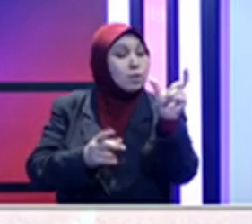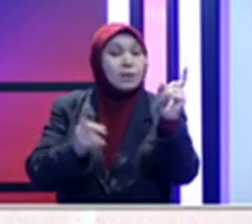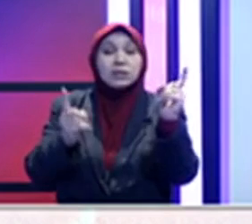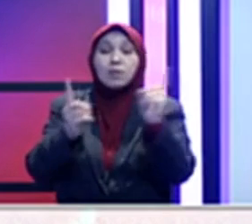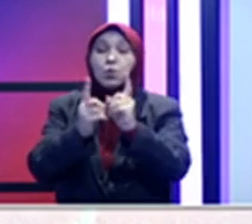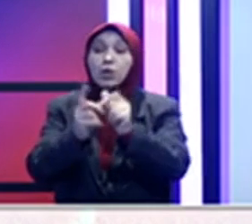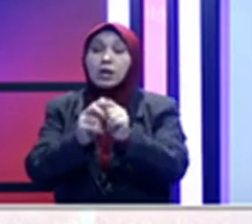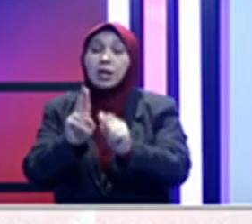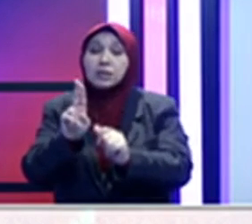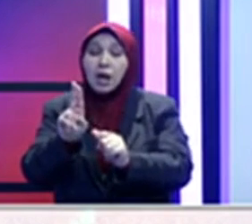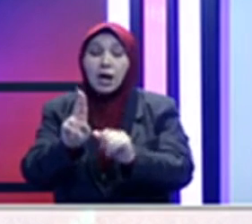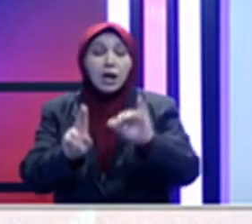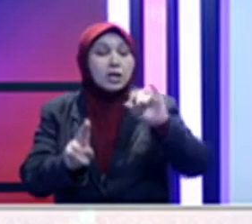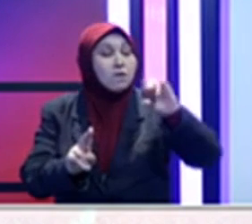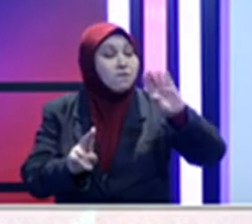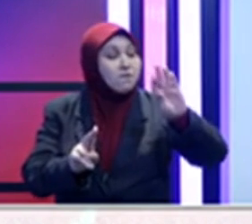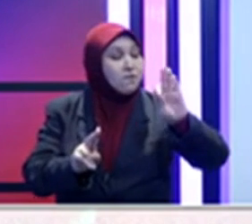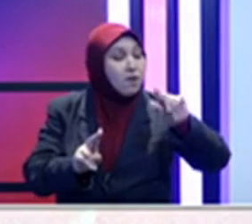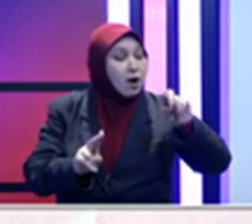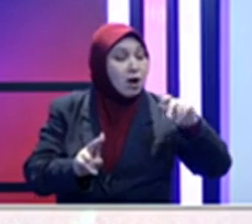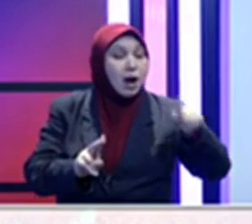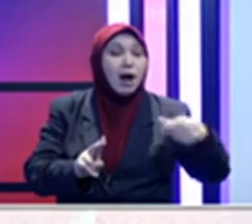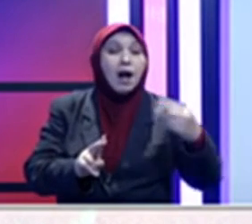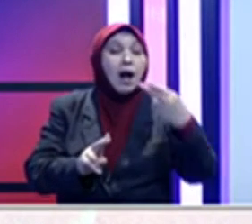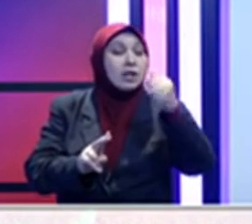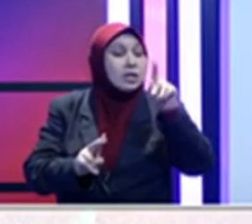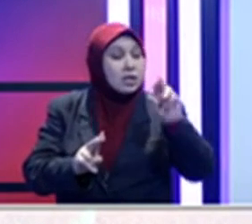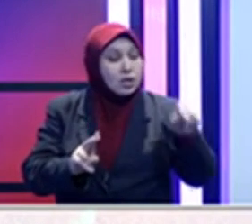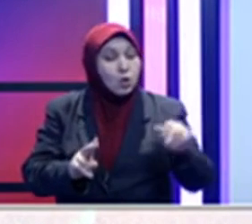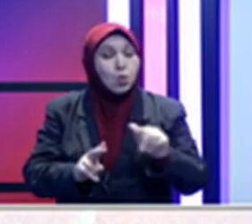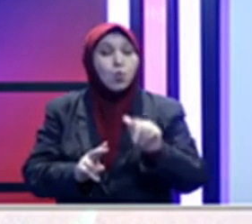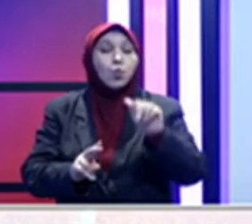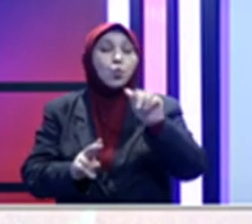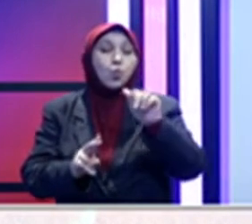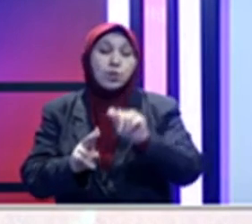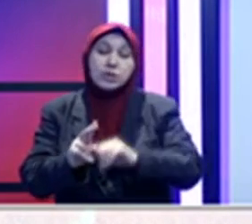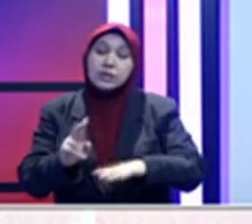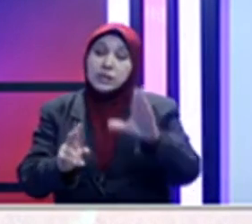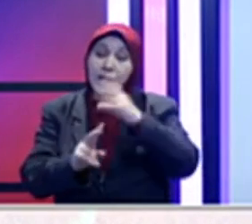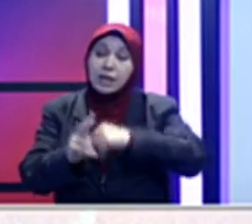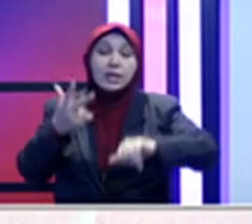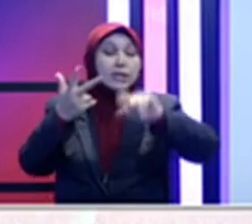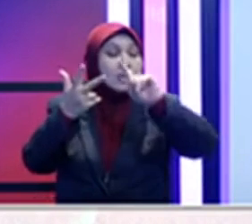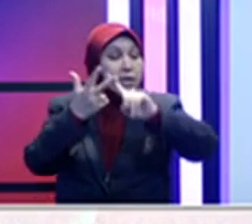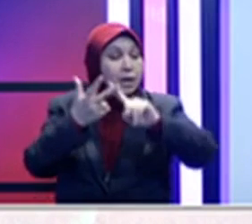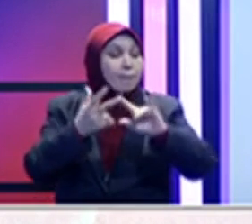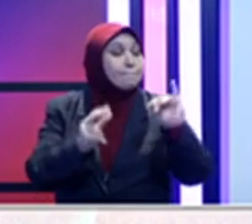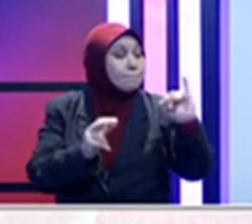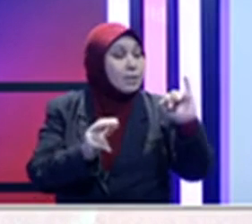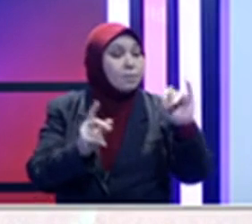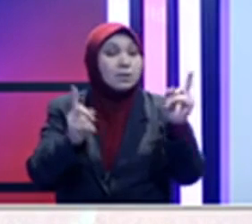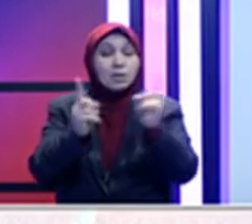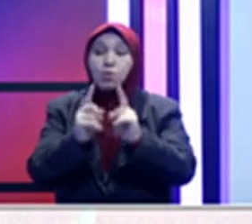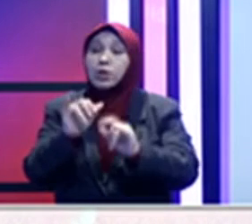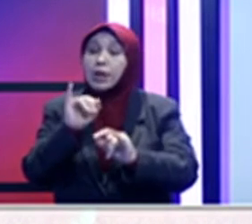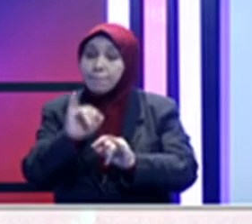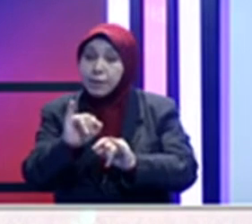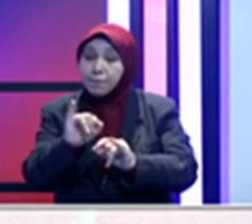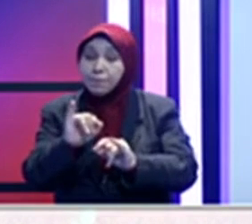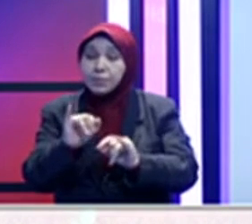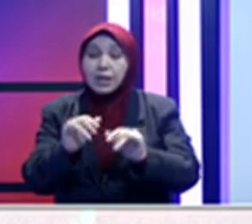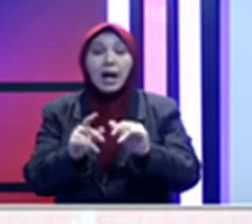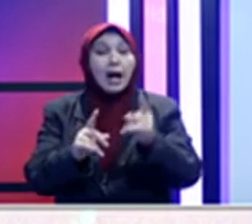taktif Hakiki gold Um kena dengan juga dan yang ketiga kami Jupri ngebima